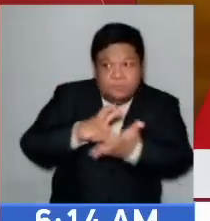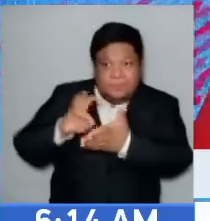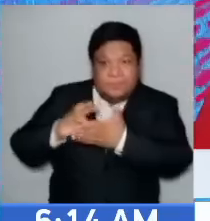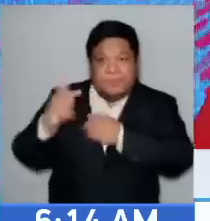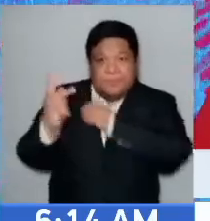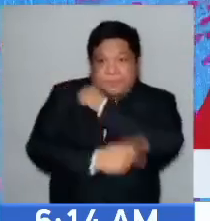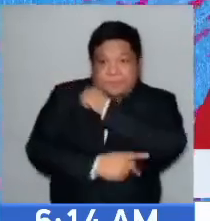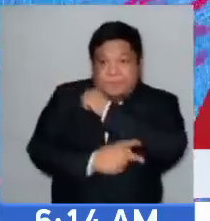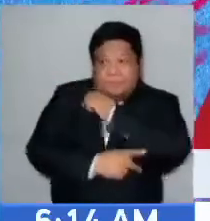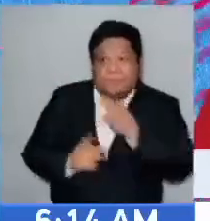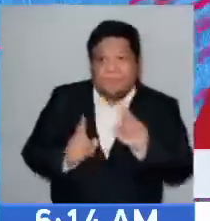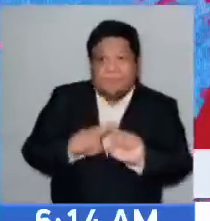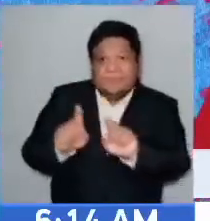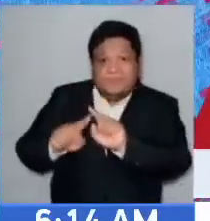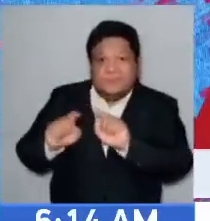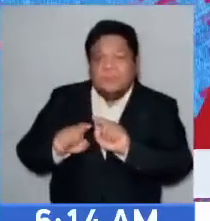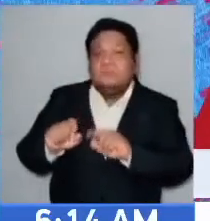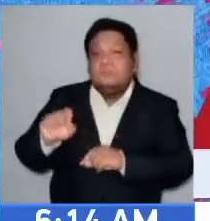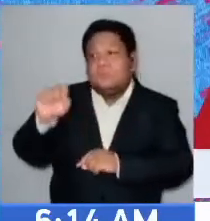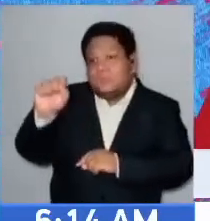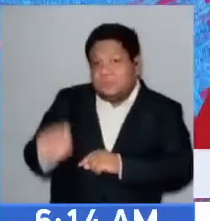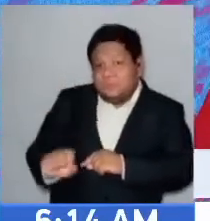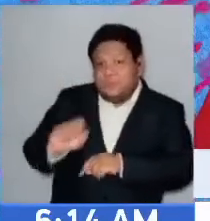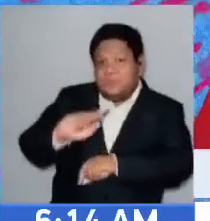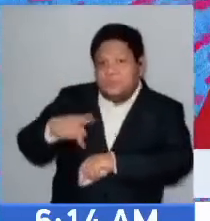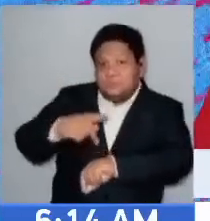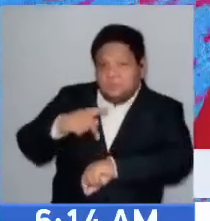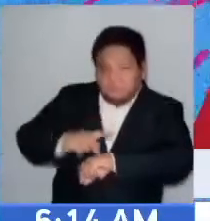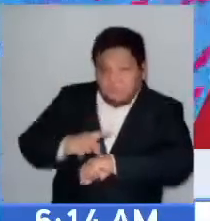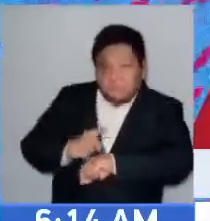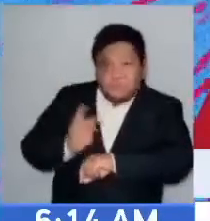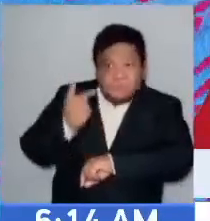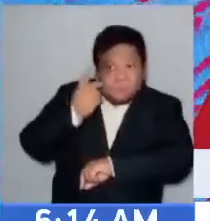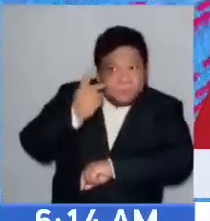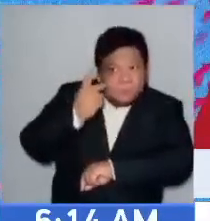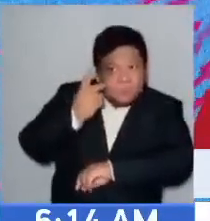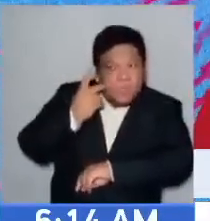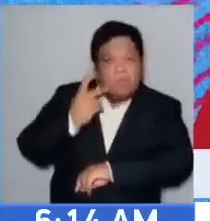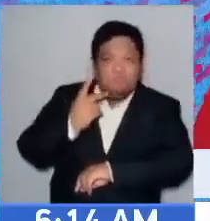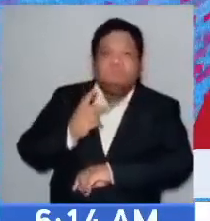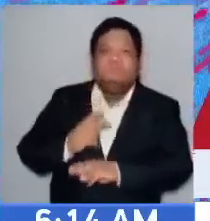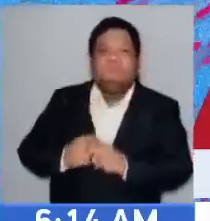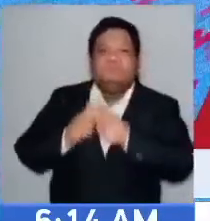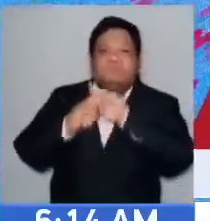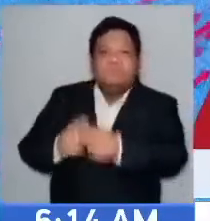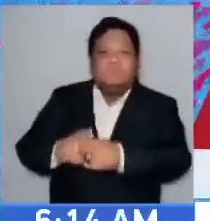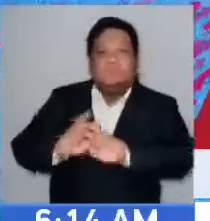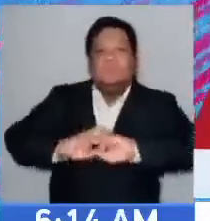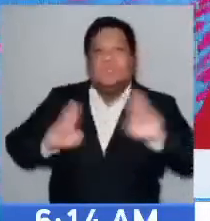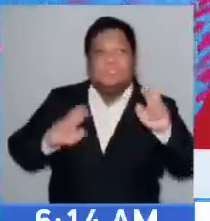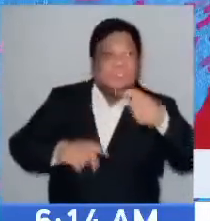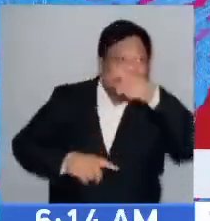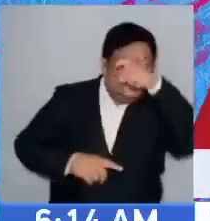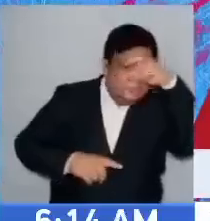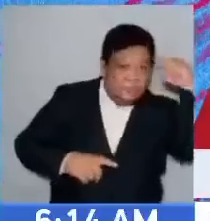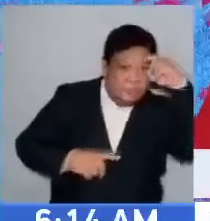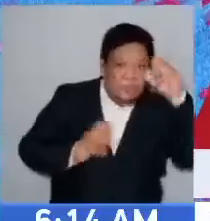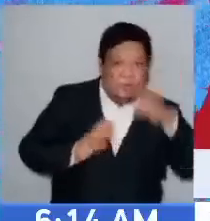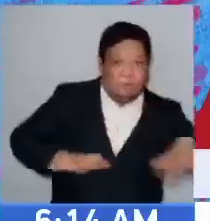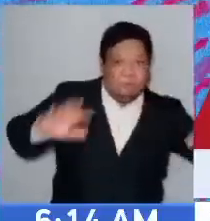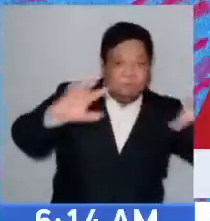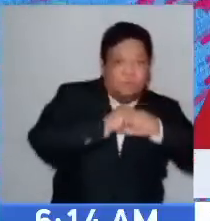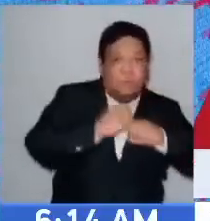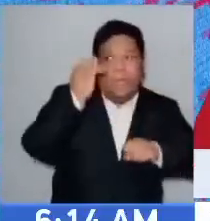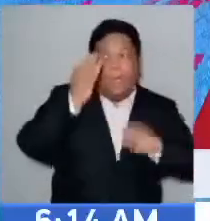nasa under type 1 climate condition, para masatisfy natin yung criteria ngayon. Kasi yung hangin, nasatisfy na po natin eh. Halos mula